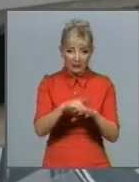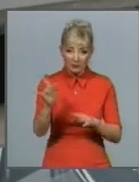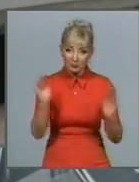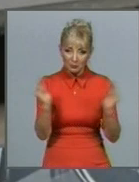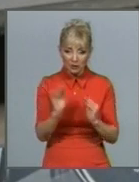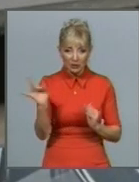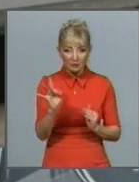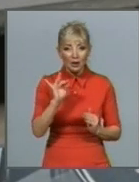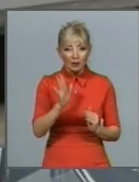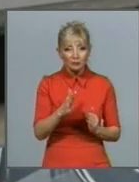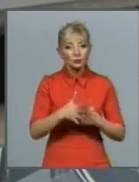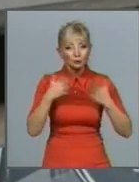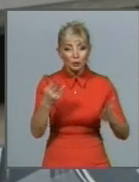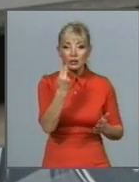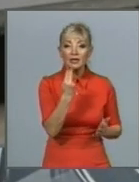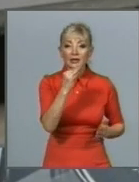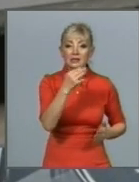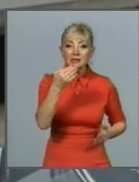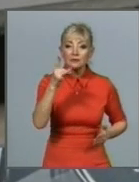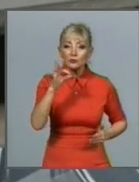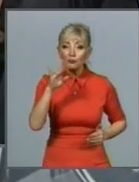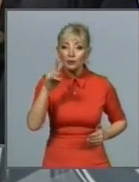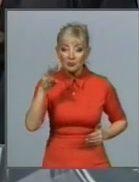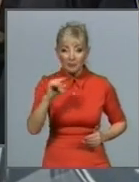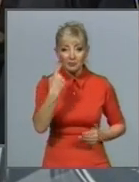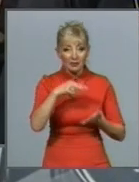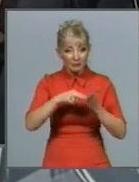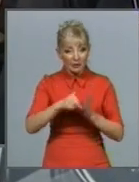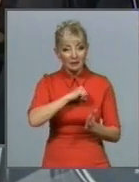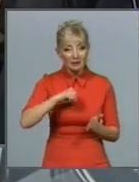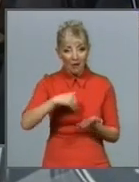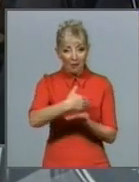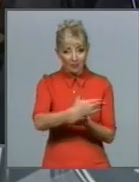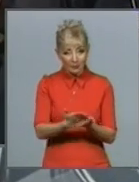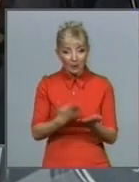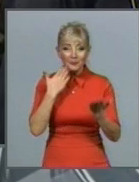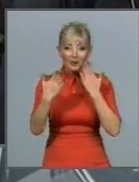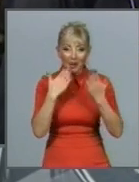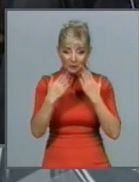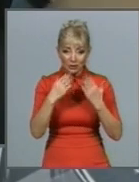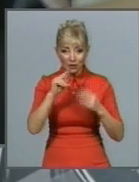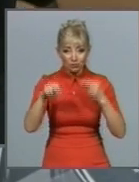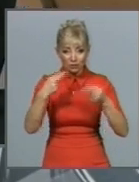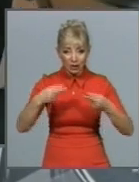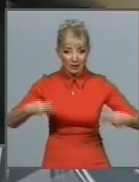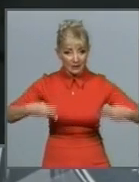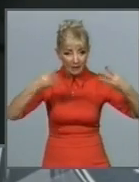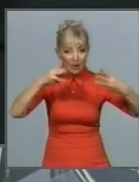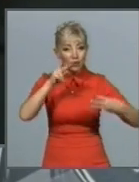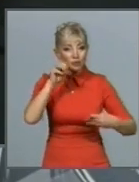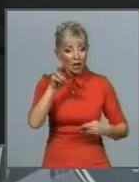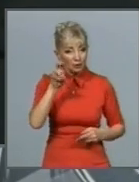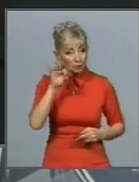розміром і будуть більше цифровими. На перший план виходять самообслуговування, спілкування через онлайн-чат-боти або за